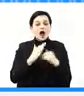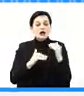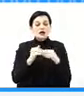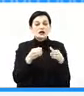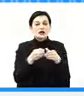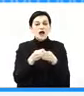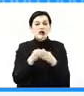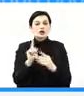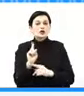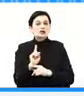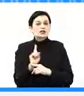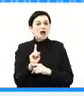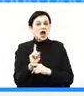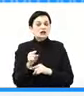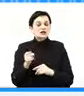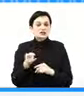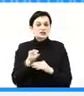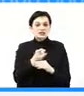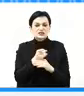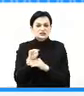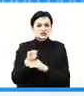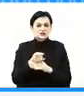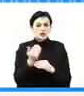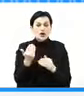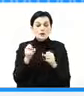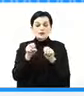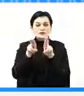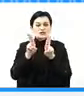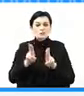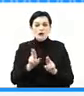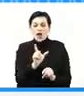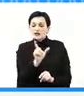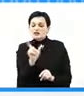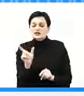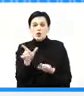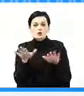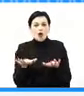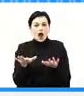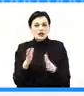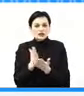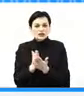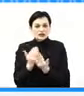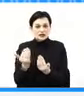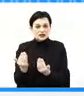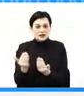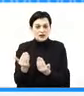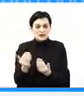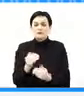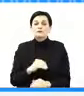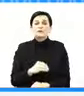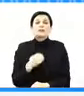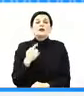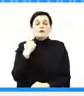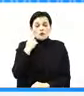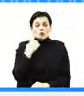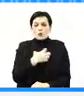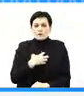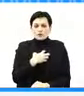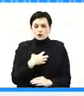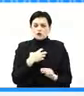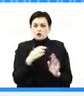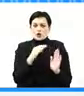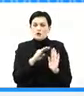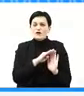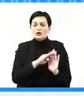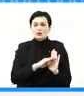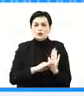მძღოლებისთვის, რომელთათვის გამოყოფილია სპეციალური ადგილები. ფიქრობ, ძალიან მნიშვნელოვანი პროგრამა